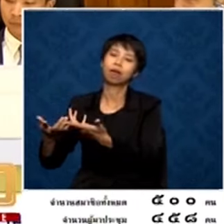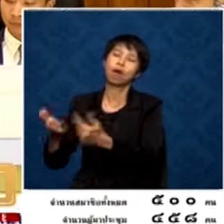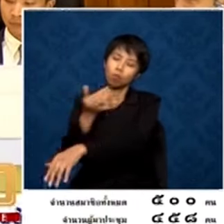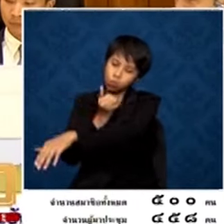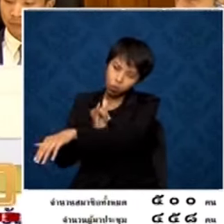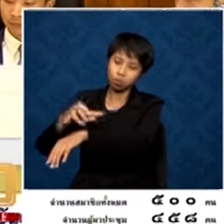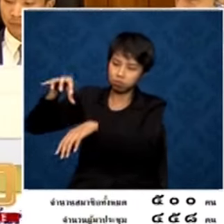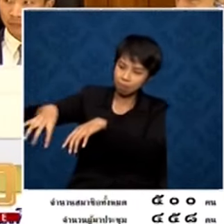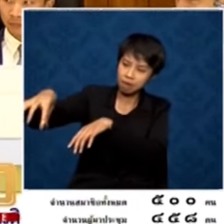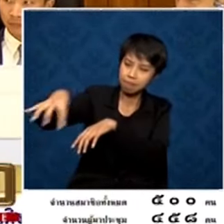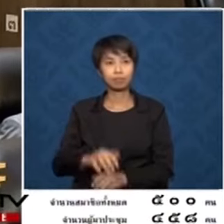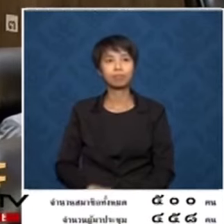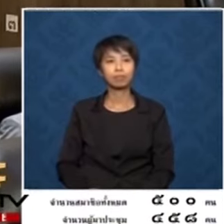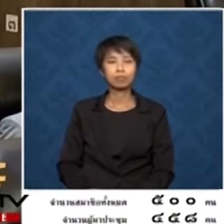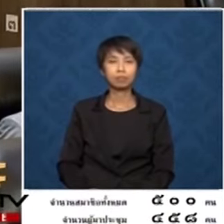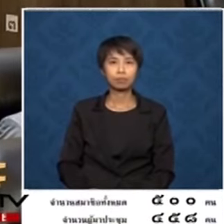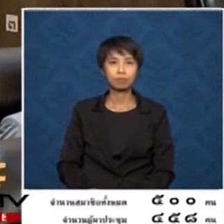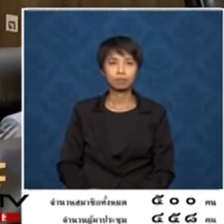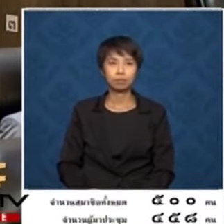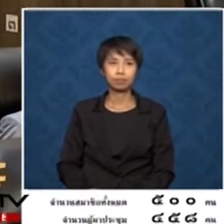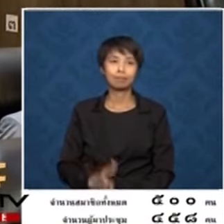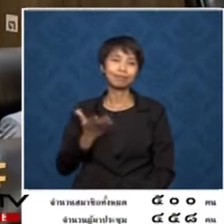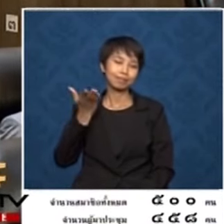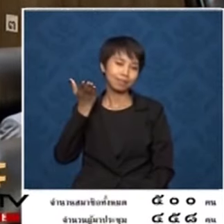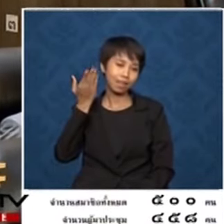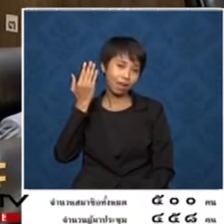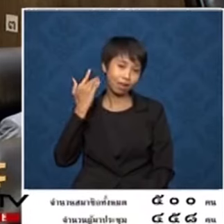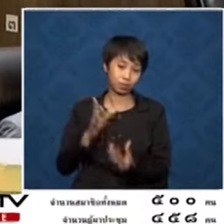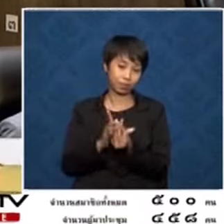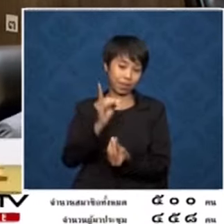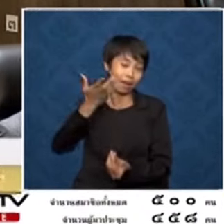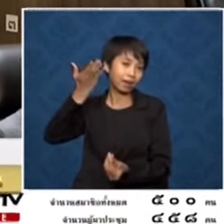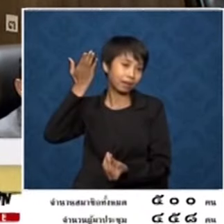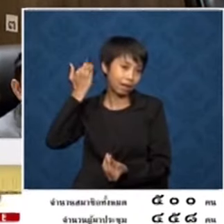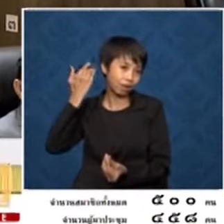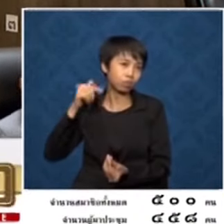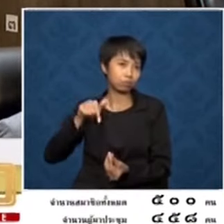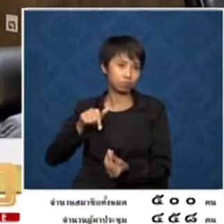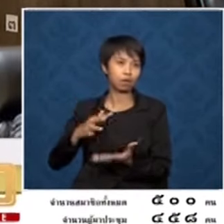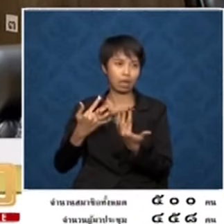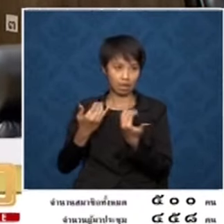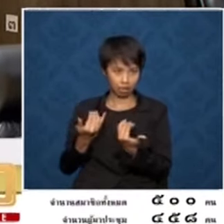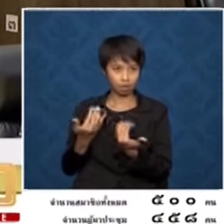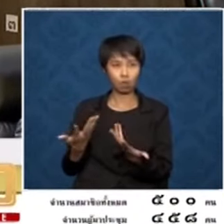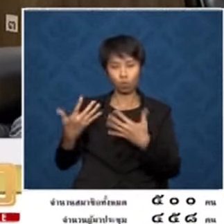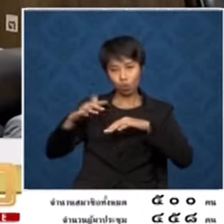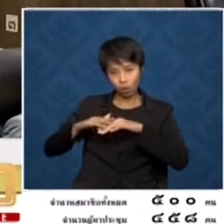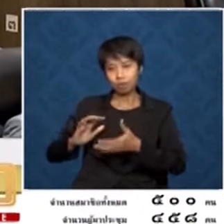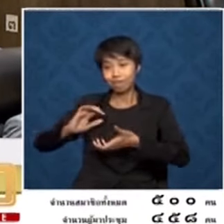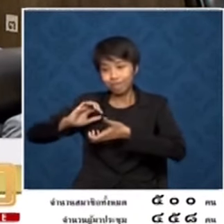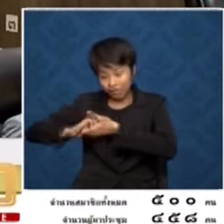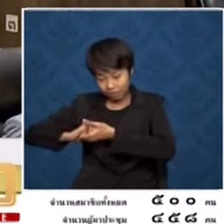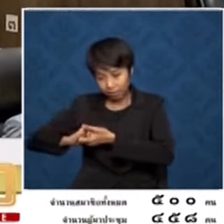เป็นศูนย์รวมจีนเทาแห่งใหม่ค่ะคือมีสสคนนึงเนี่อภิปรายเลยท่านผู้ชมบอกเลยนะ